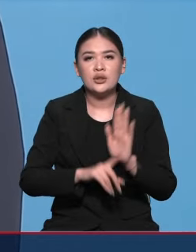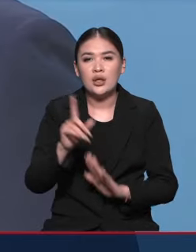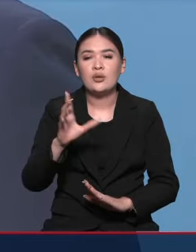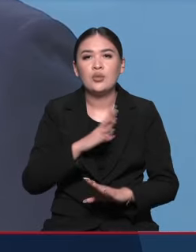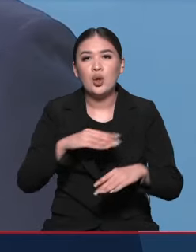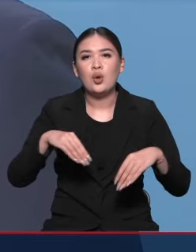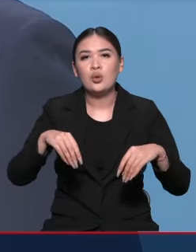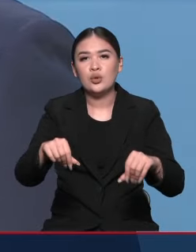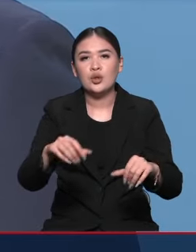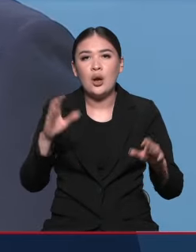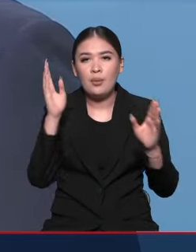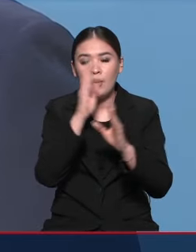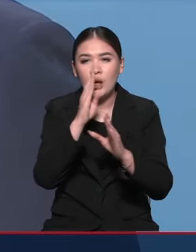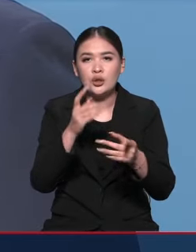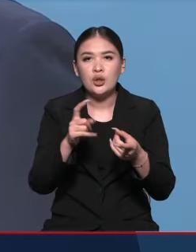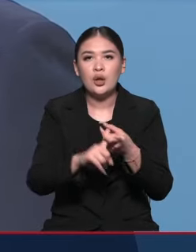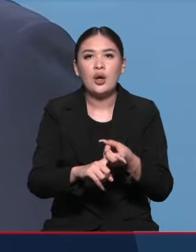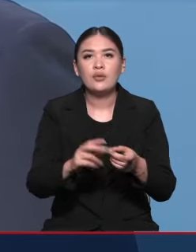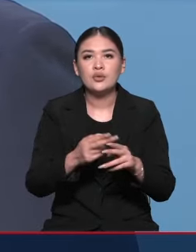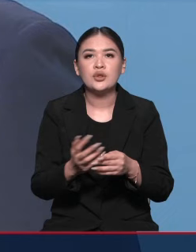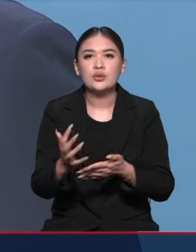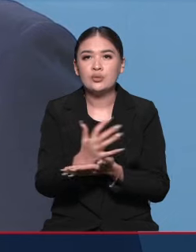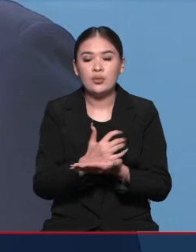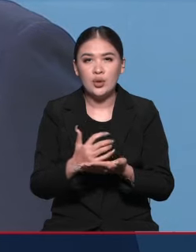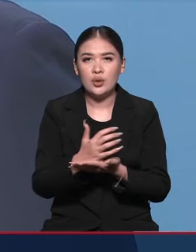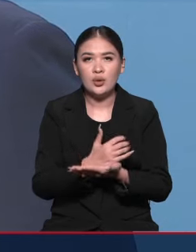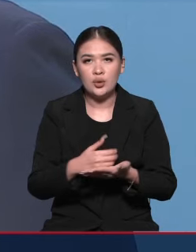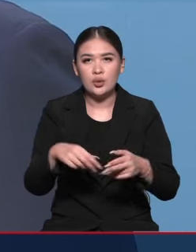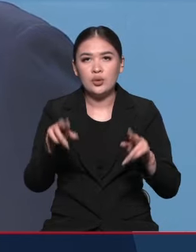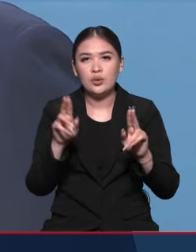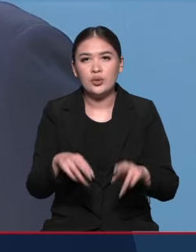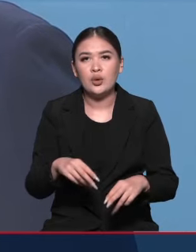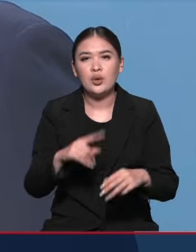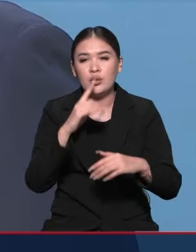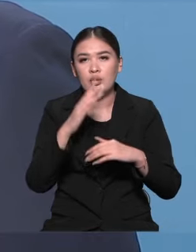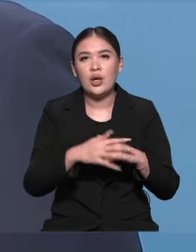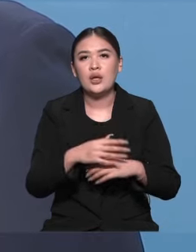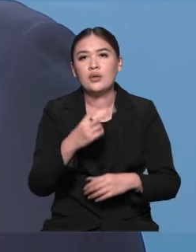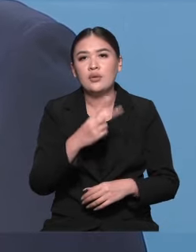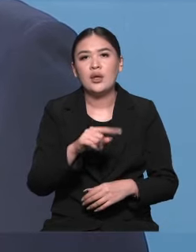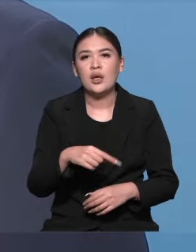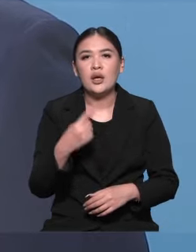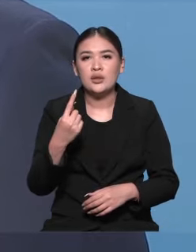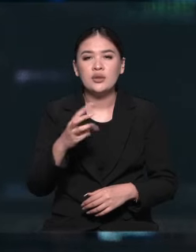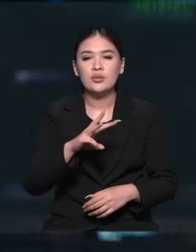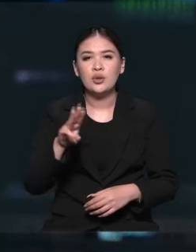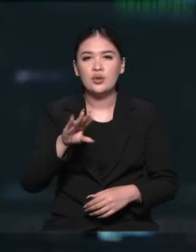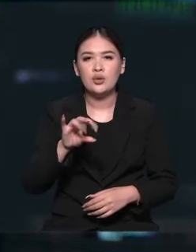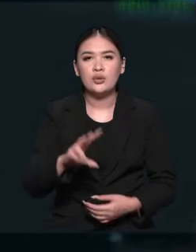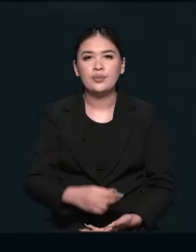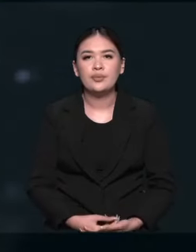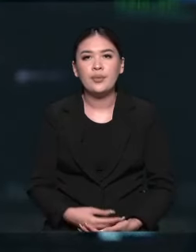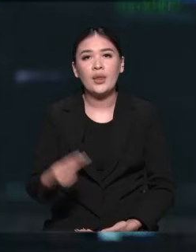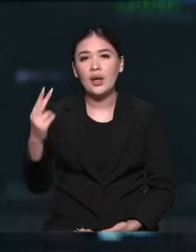урожая. Прогнозный объем валового сбора основных культур ожидается на уровне 2,1 миллиона тонн.